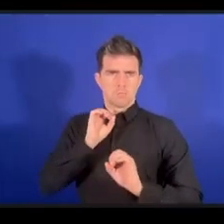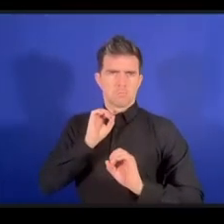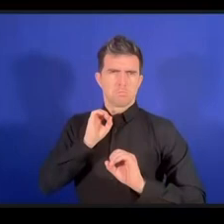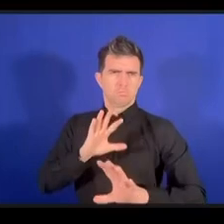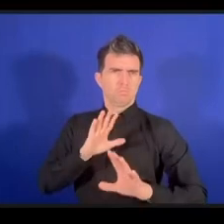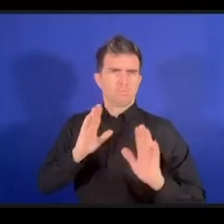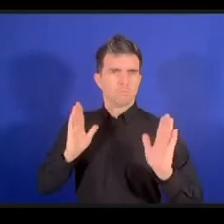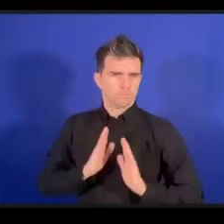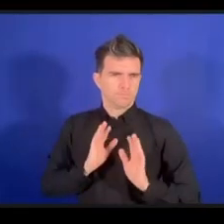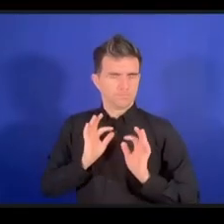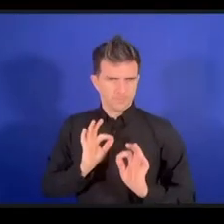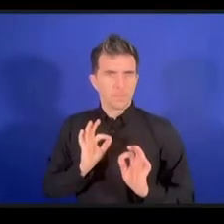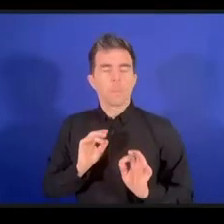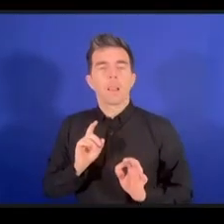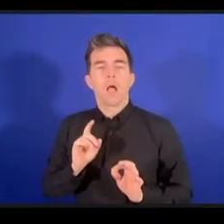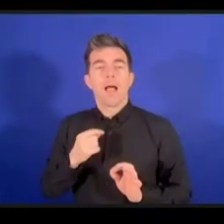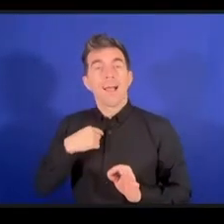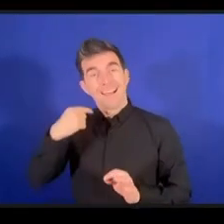我会讲的很简短。